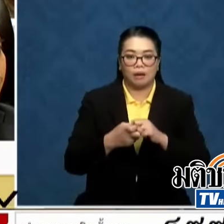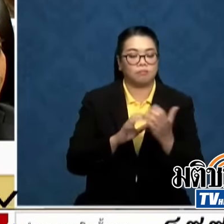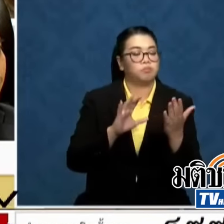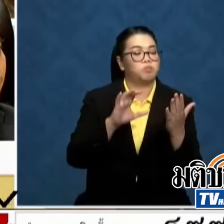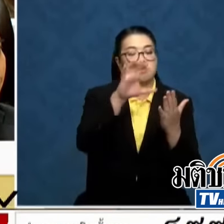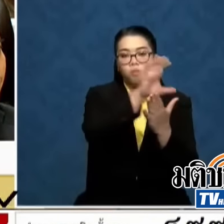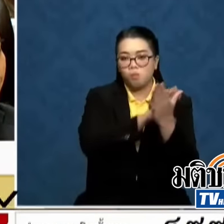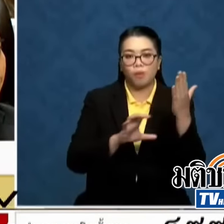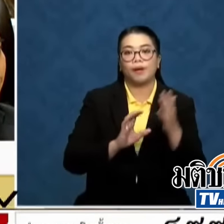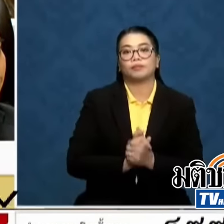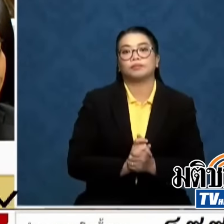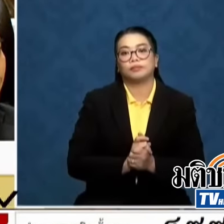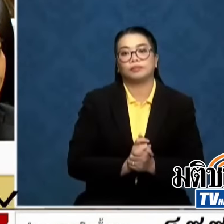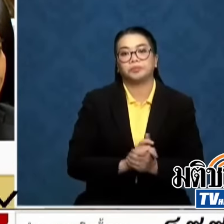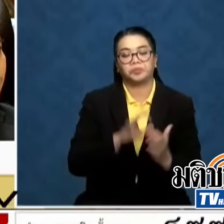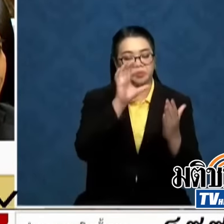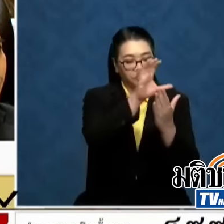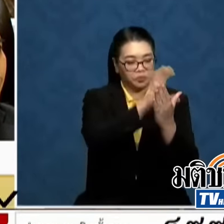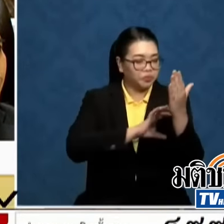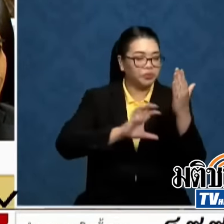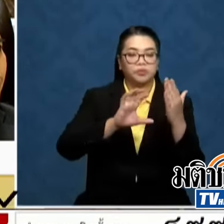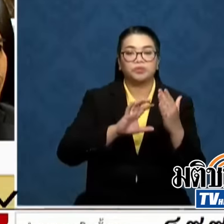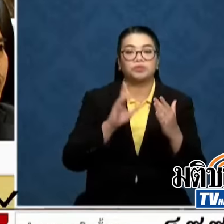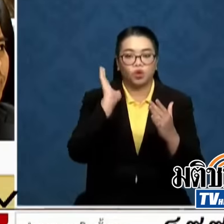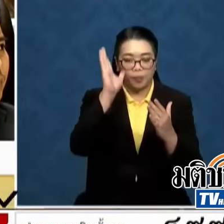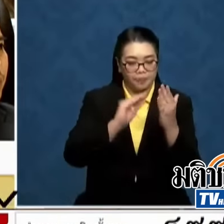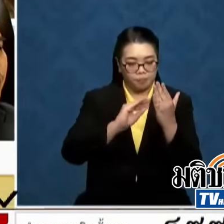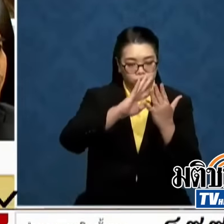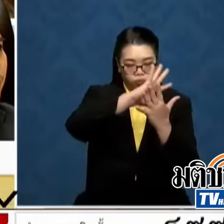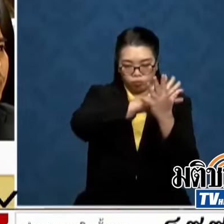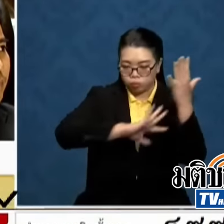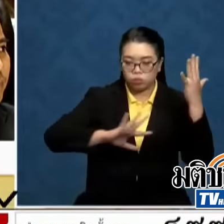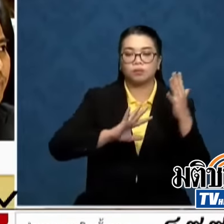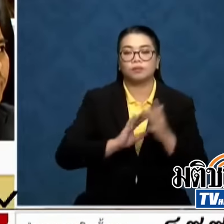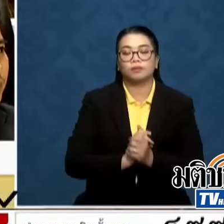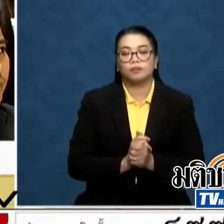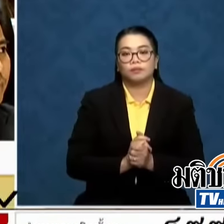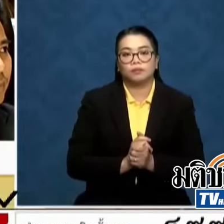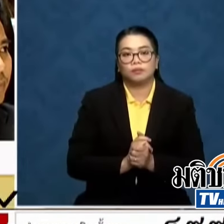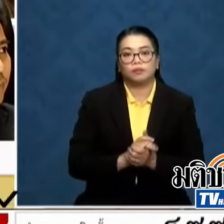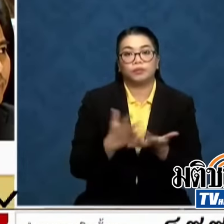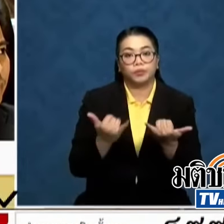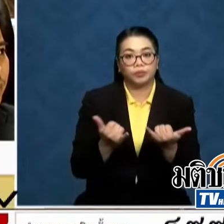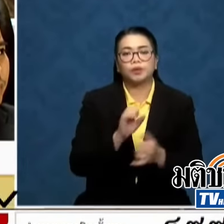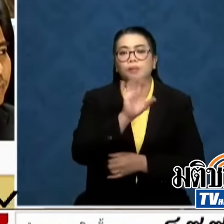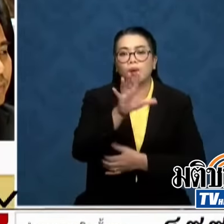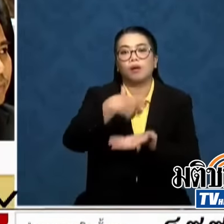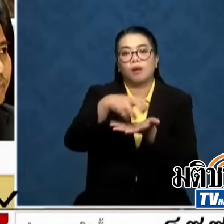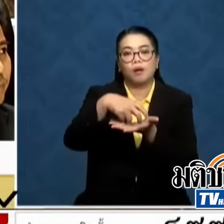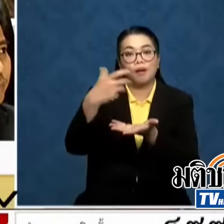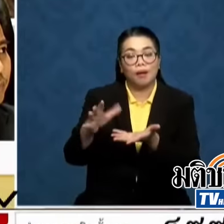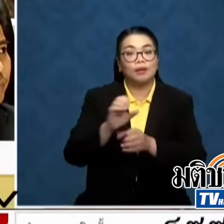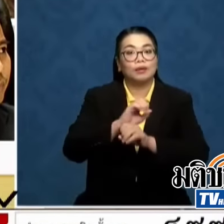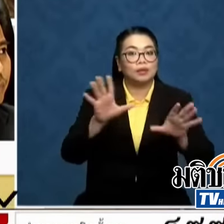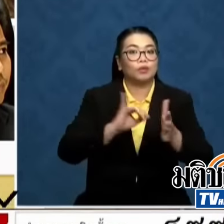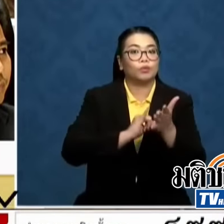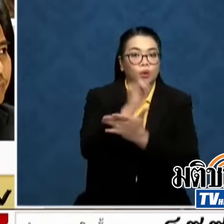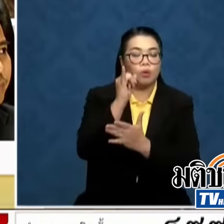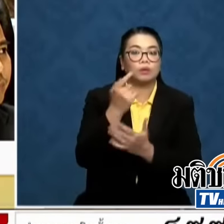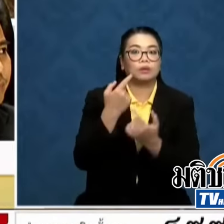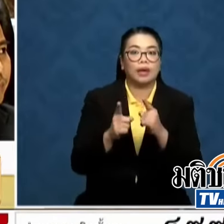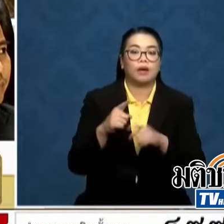าคท่านประธานครับมาตรการต่างๆวันนี้ที่ผมบอกในหลายเวทีคือชัดเจนถูกต้